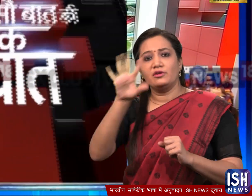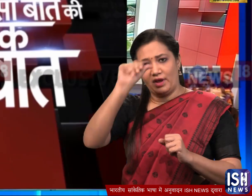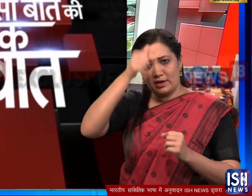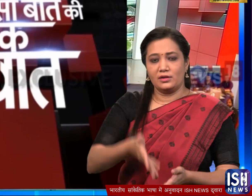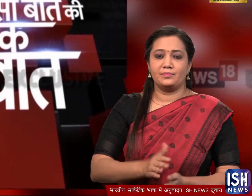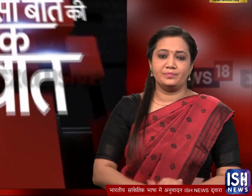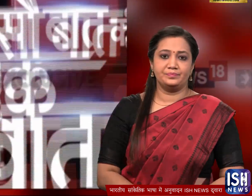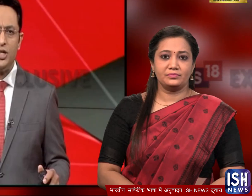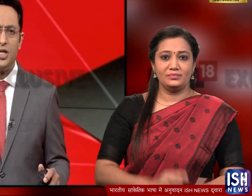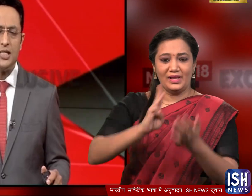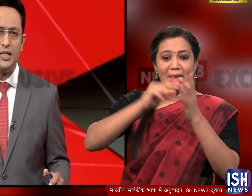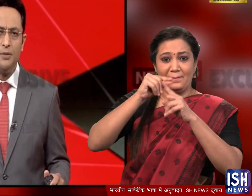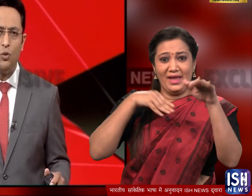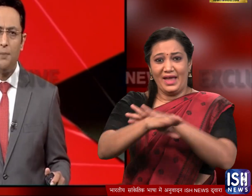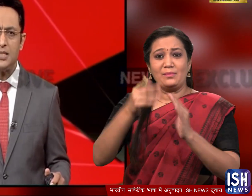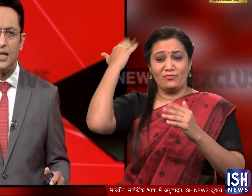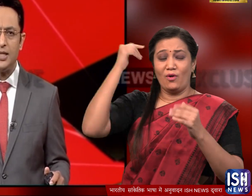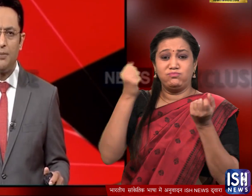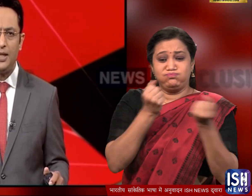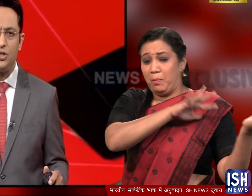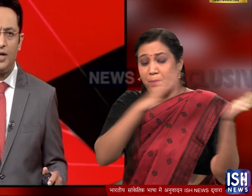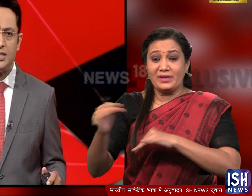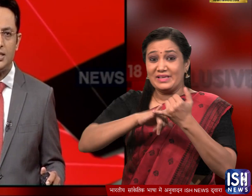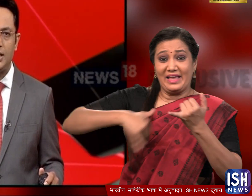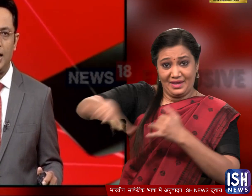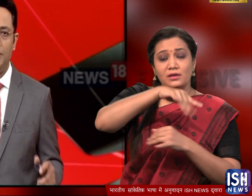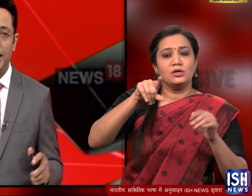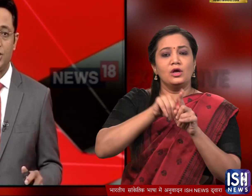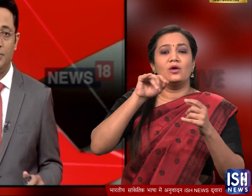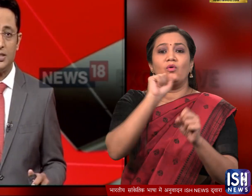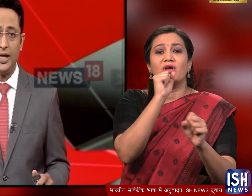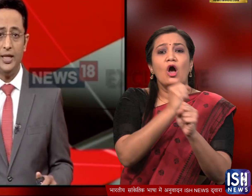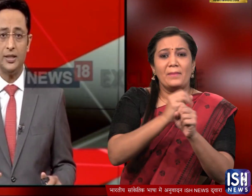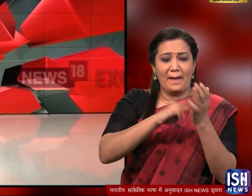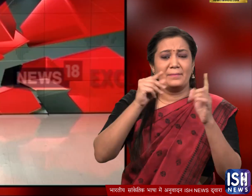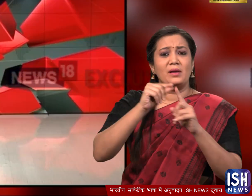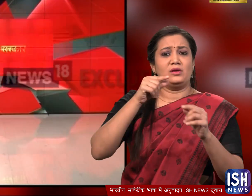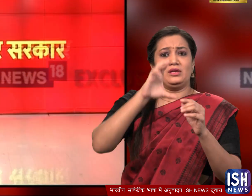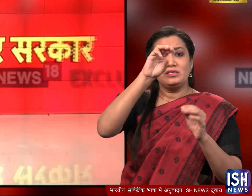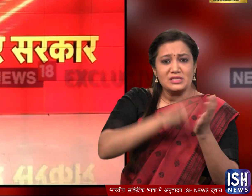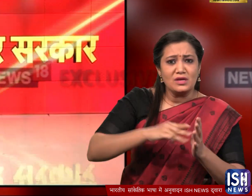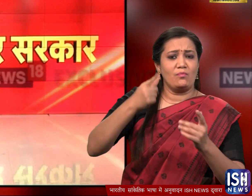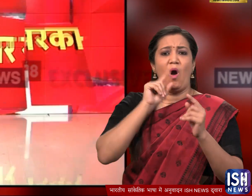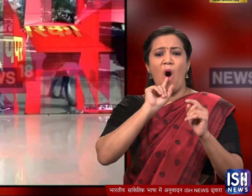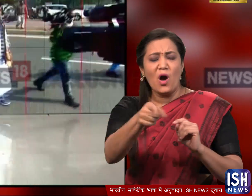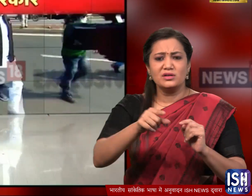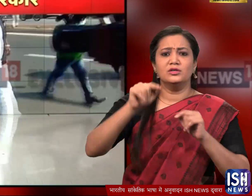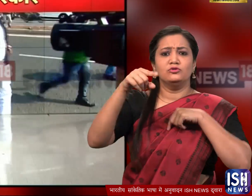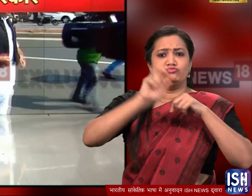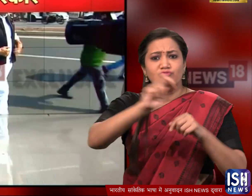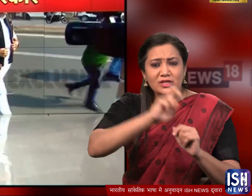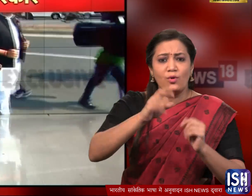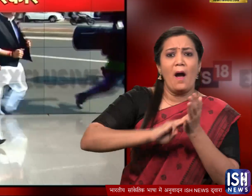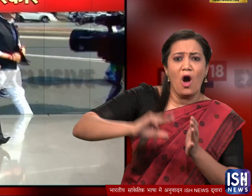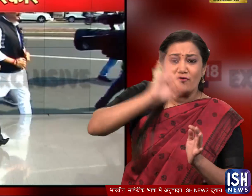खिलाड़ी। मध्य प्रदेश के सीधी में हुए बस हादसे के बाद शिवराज सिंह सरकार भी एक्शन में नजर आई। एक तरफ मुख्यमंत्री ने परिवहन विभाग के